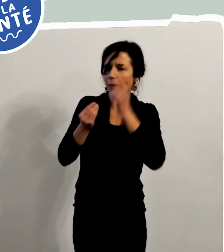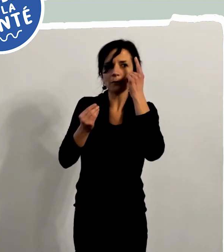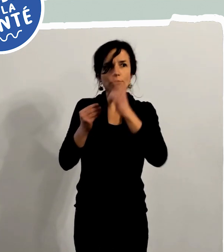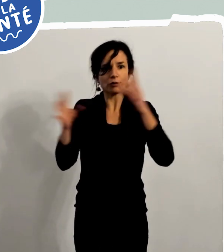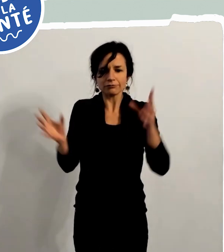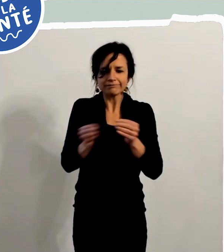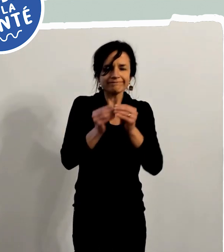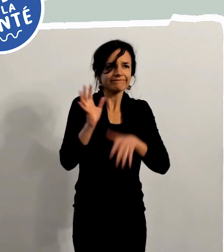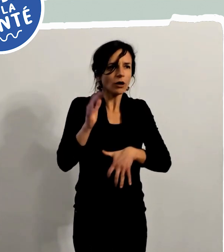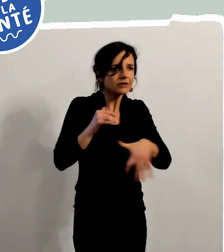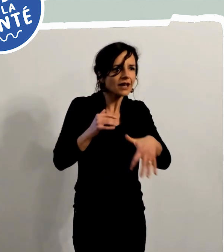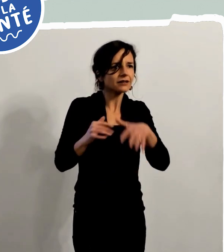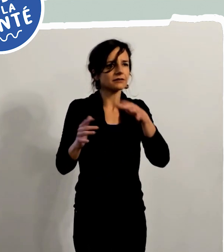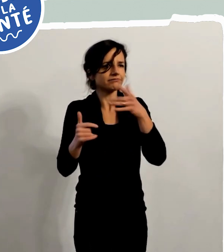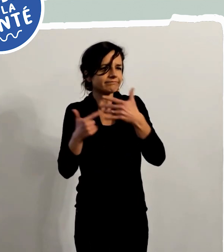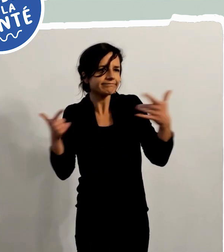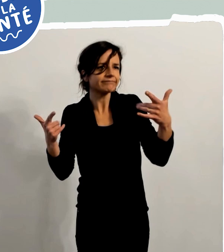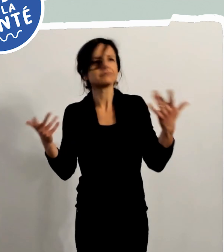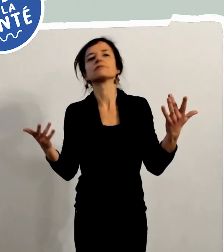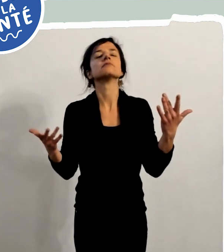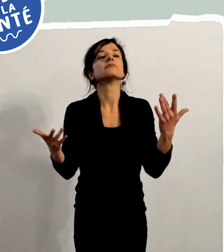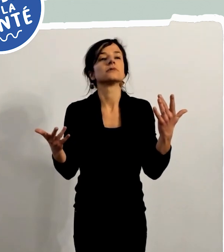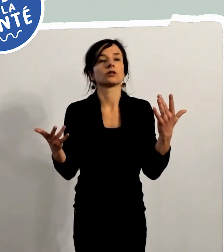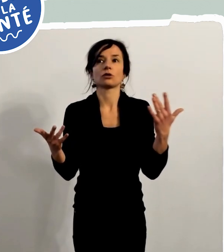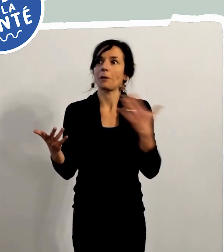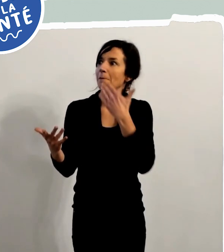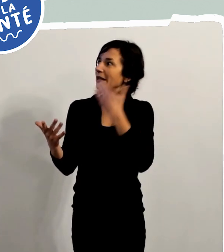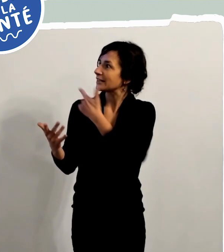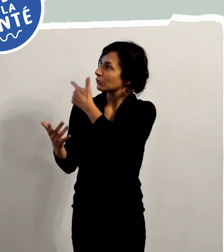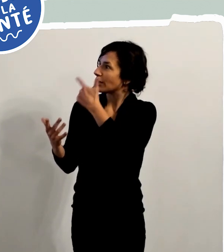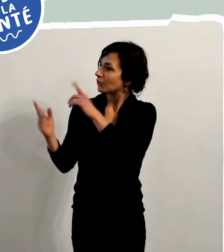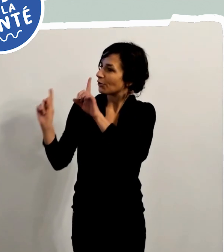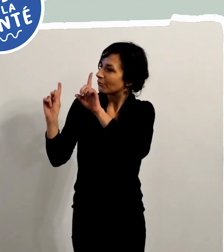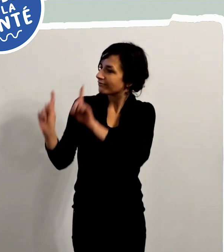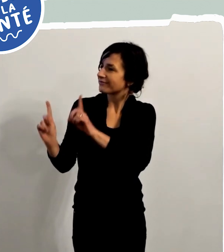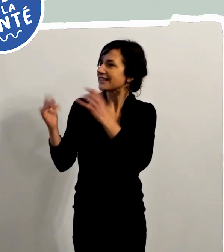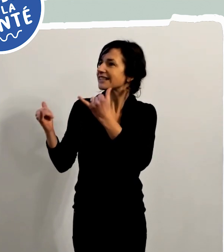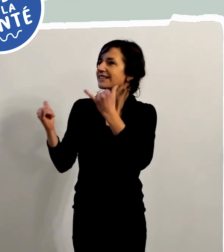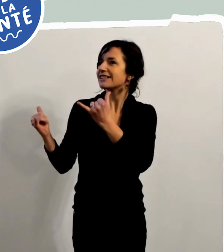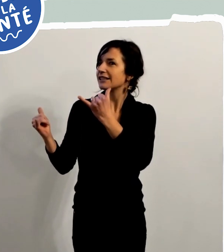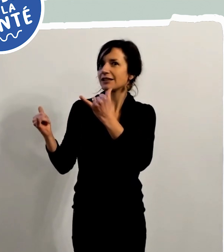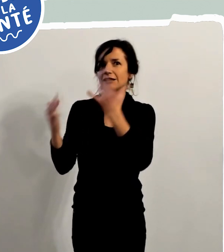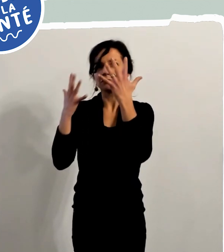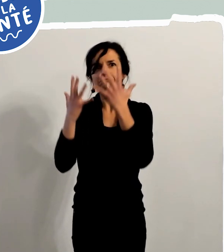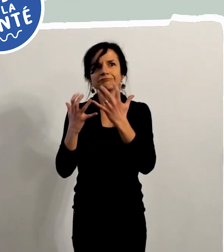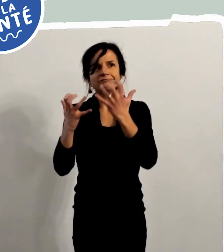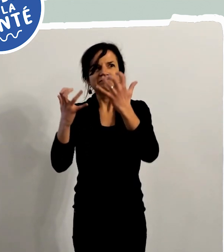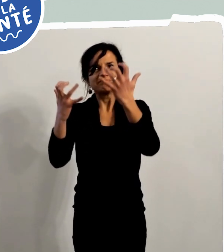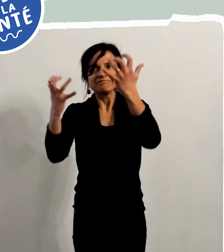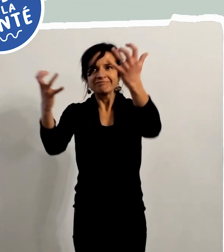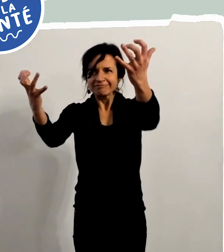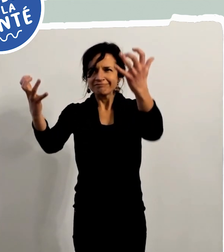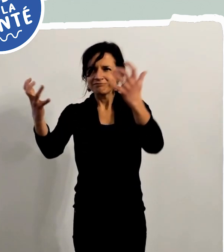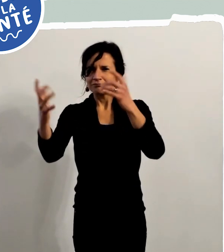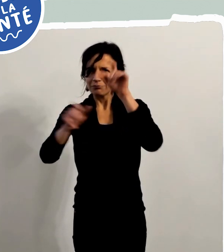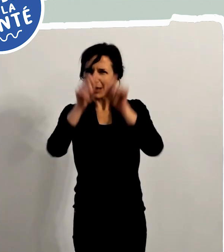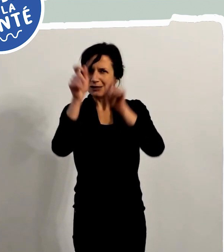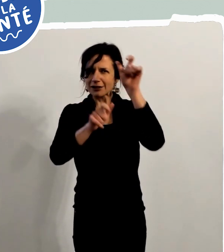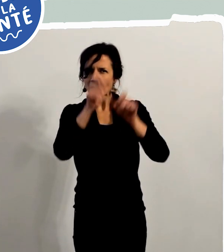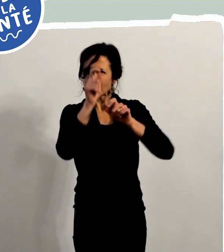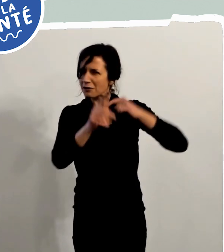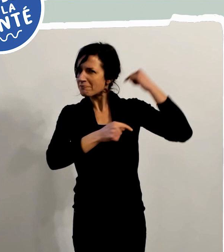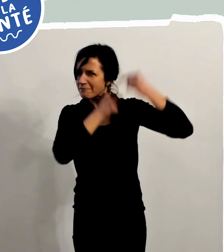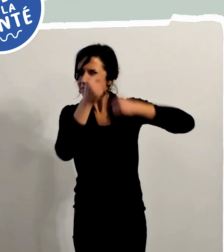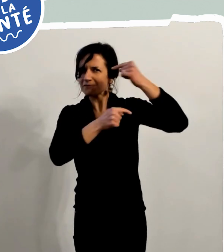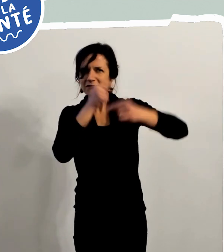d'être fidèles à ce rendez-vous. Je vois que vous êtes nombreux. On a toujours notre équipe de fidèles qui est là sur